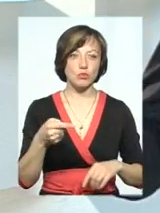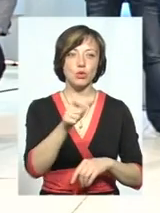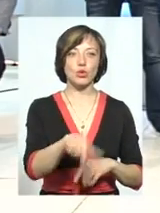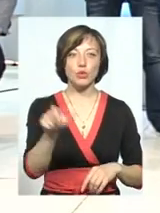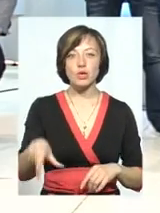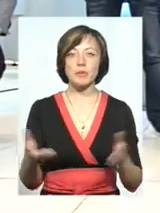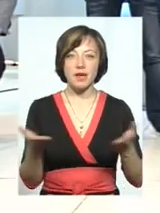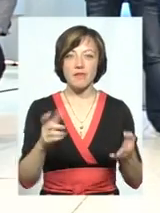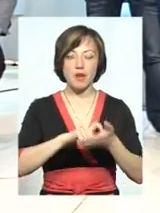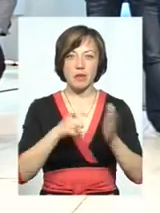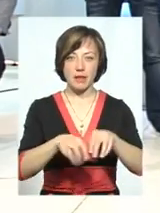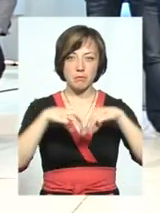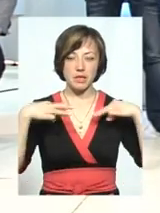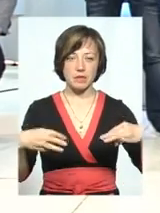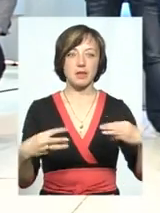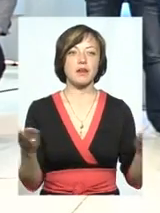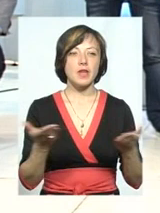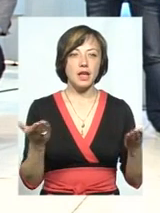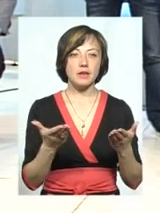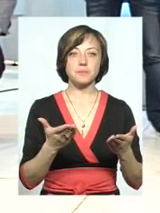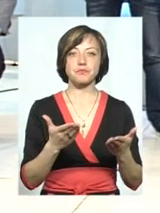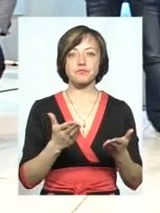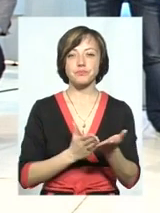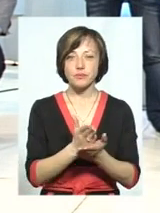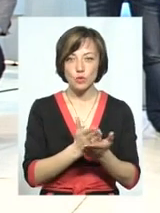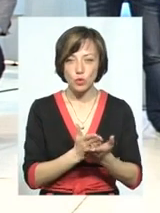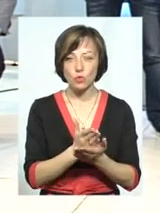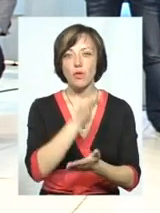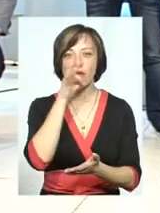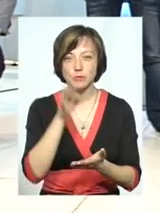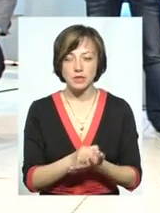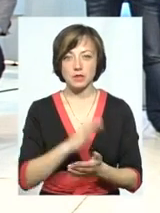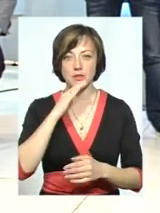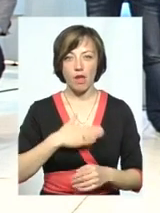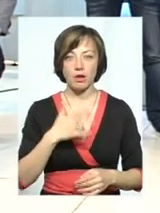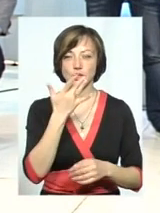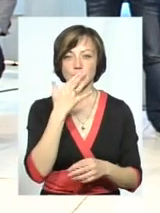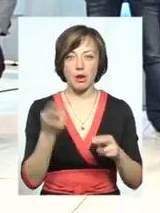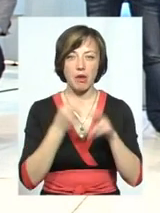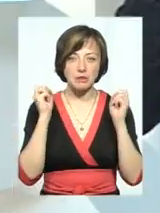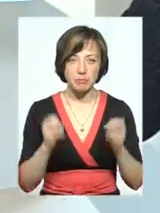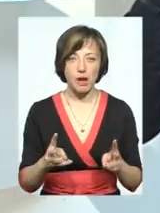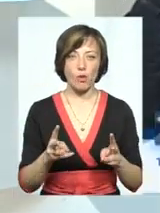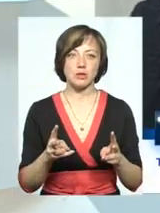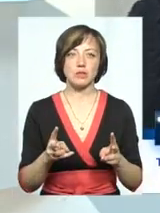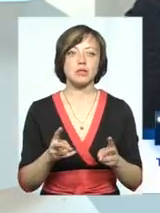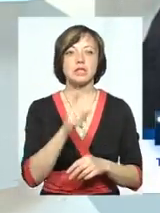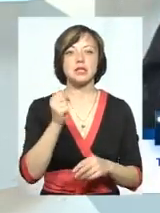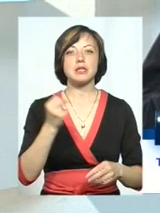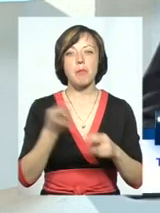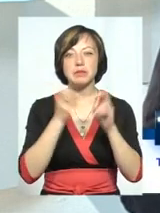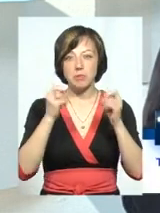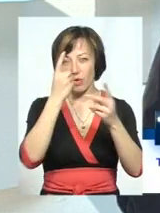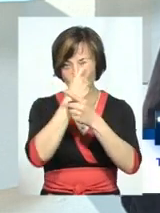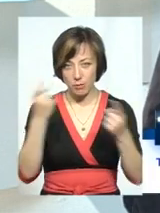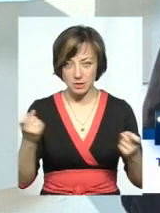людям, які в кабінеті міністрів, які в службах, які відповідають за нашу національну безпеку, за безпеку